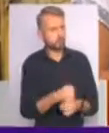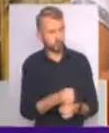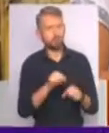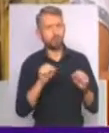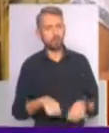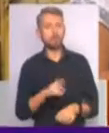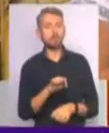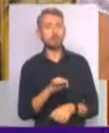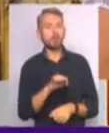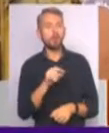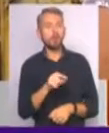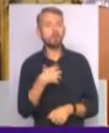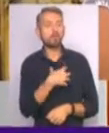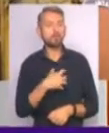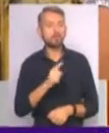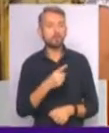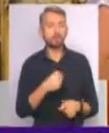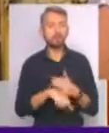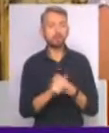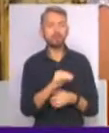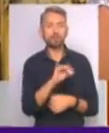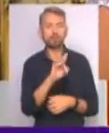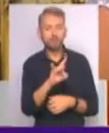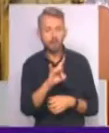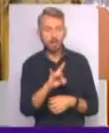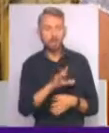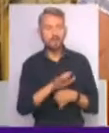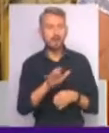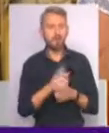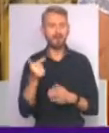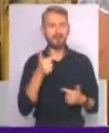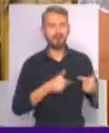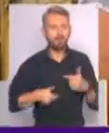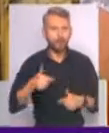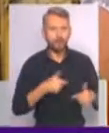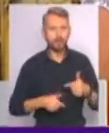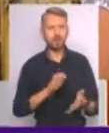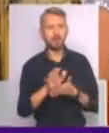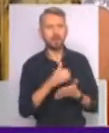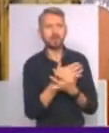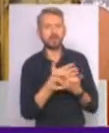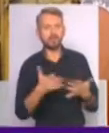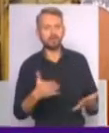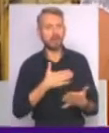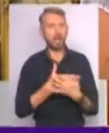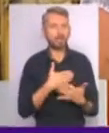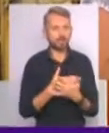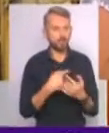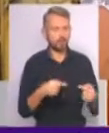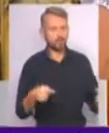Но он важен. Почему? Потому что жировая ткань вырабатывает гормоны, вырабатывает различные другие биологически активные